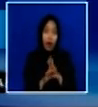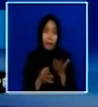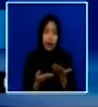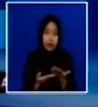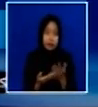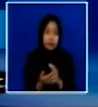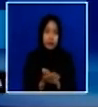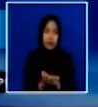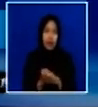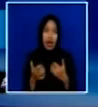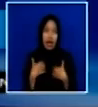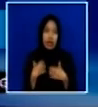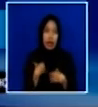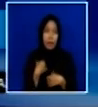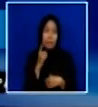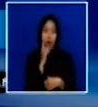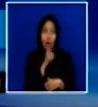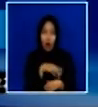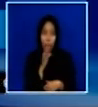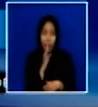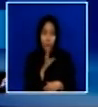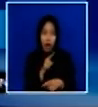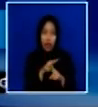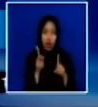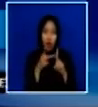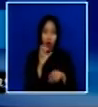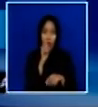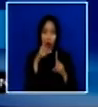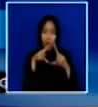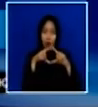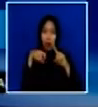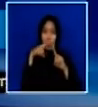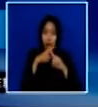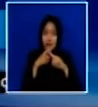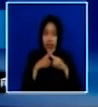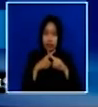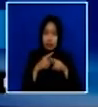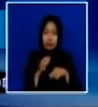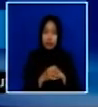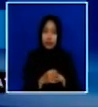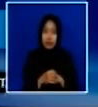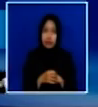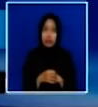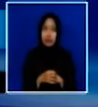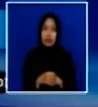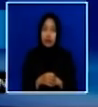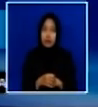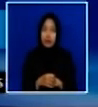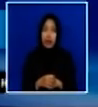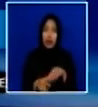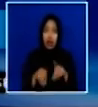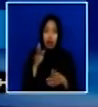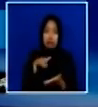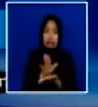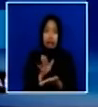nanti berita bohong atau buah itu kemudian nanti adab di Mesir ngeshare